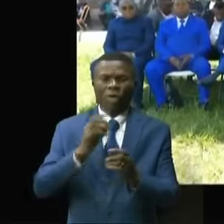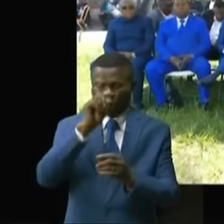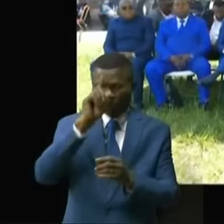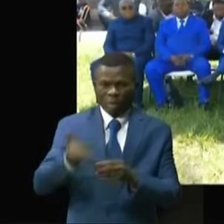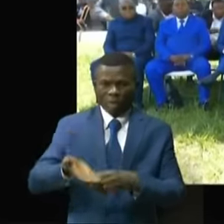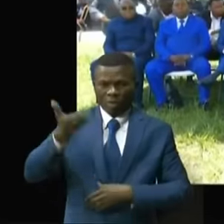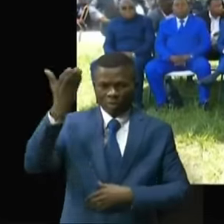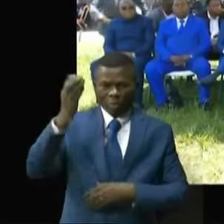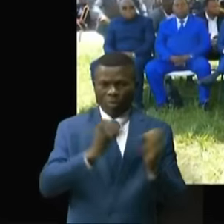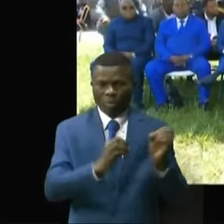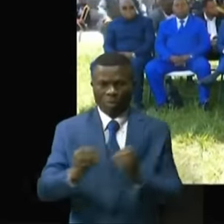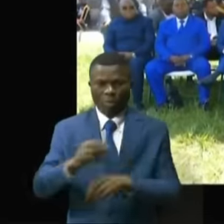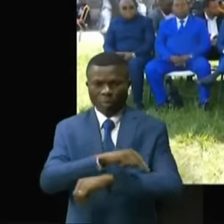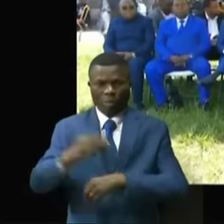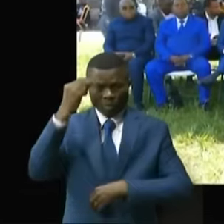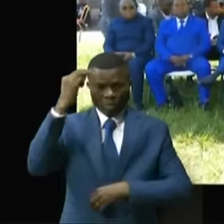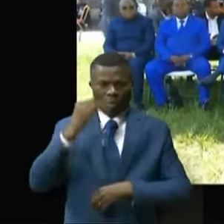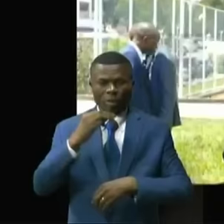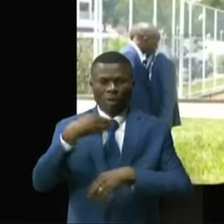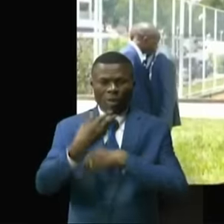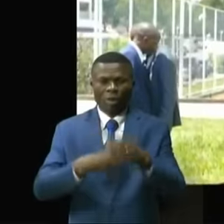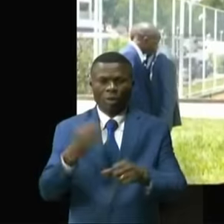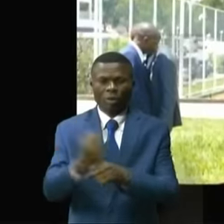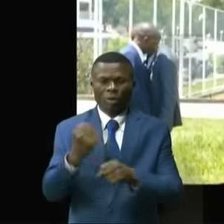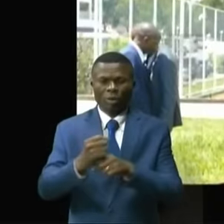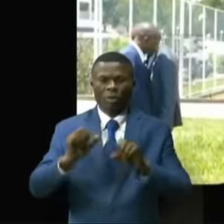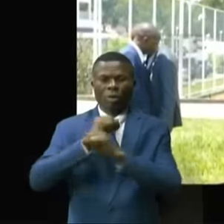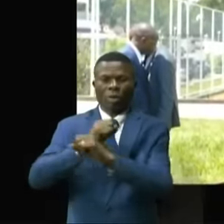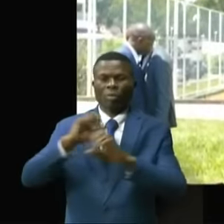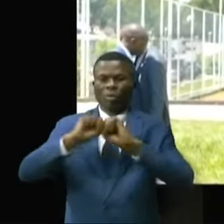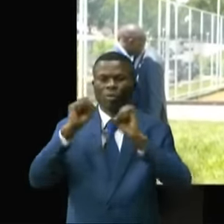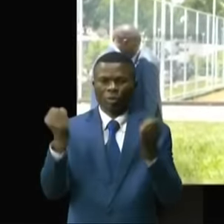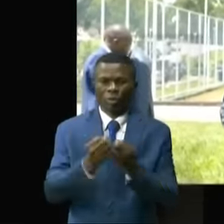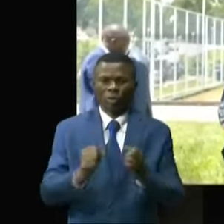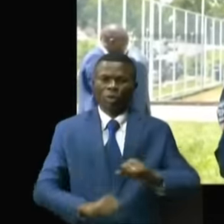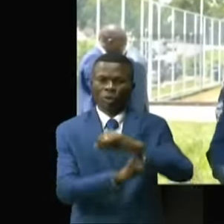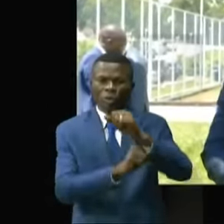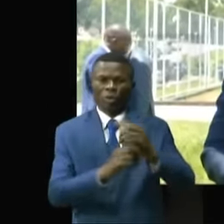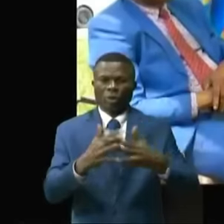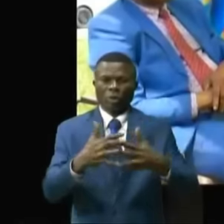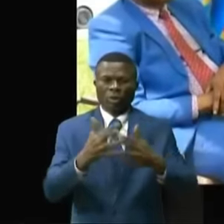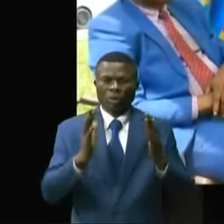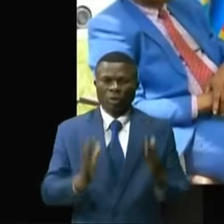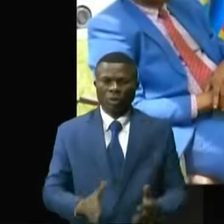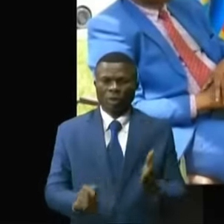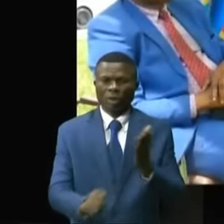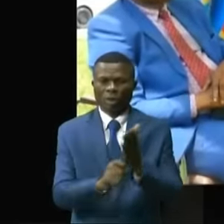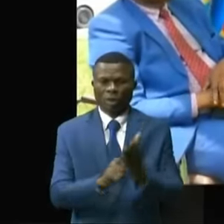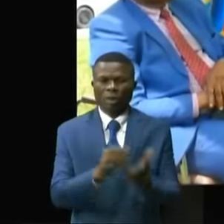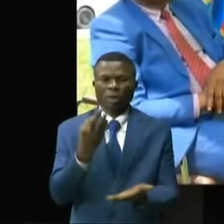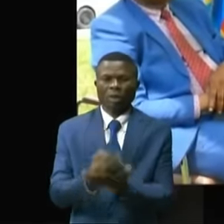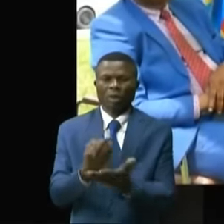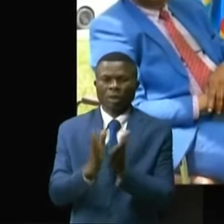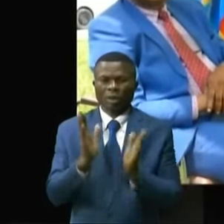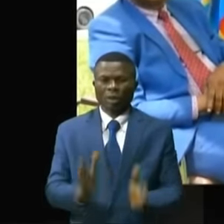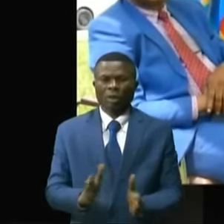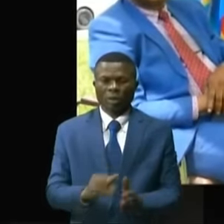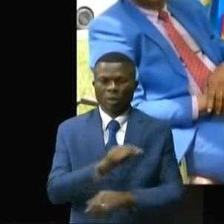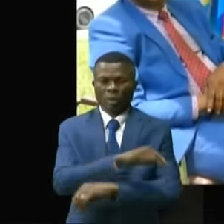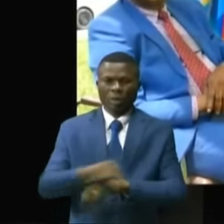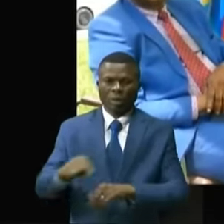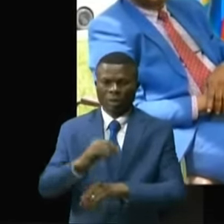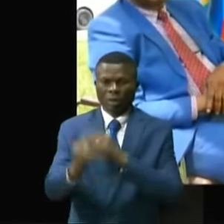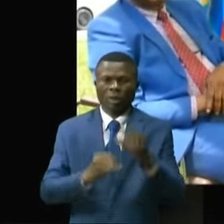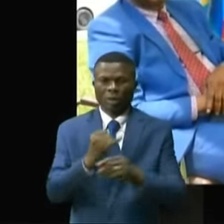organisée par le ministère de l'Emploi travail et prévoant social avec l'appui de ces partenaires techniques et financiers dont le Bureau